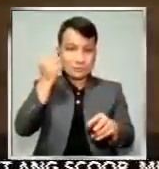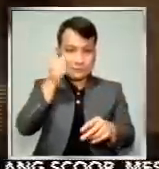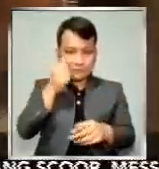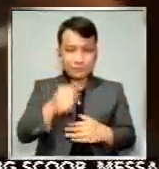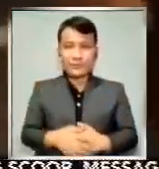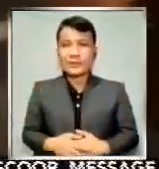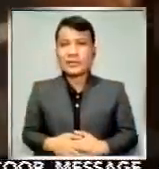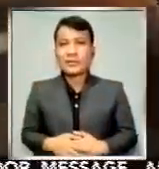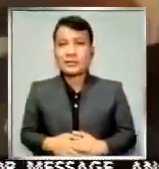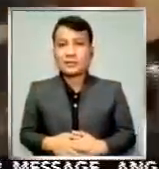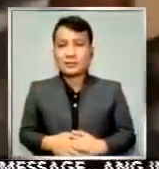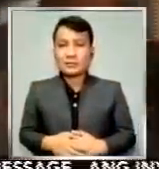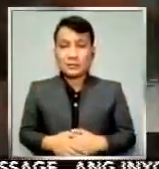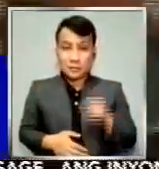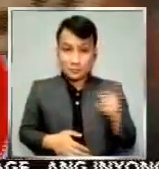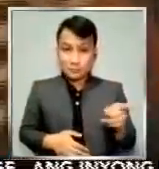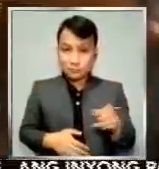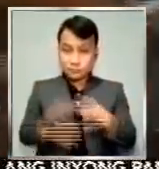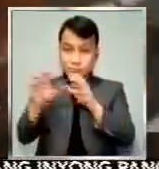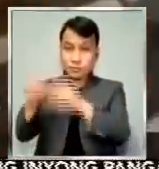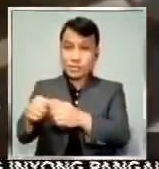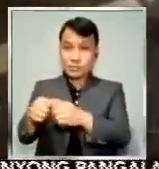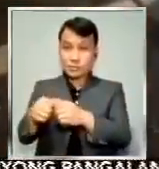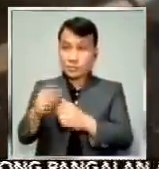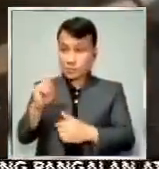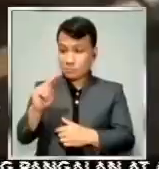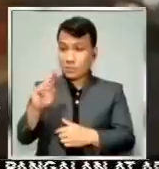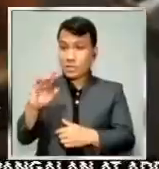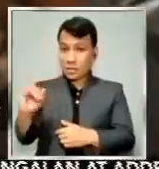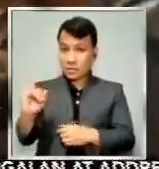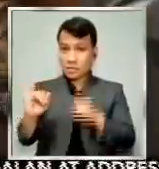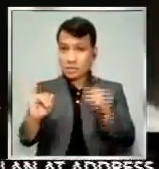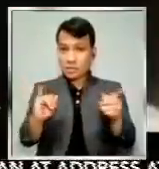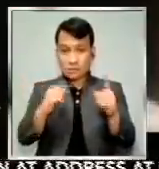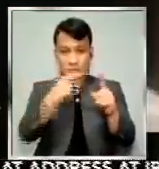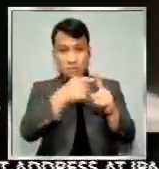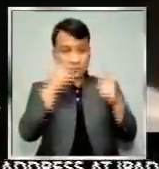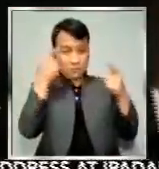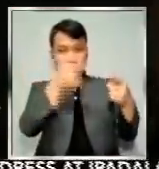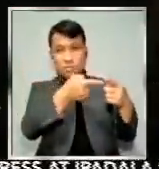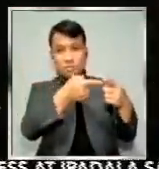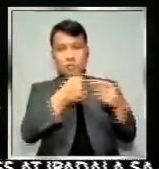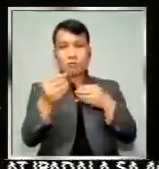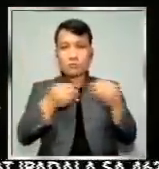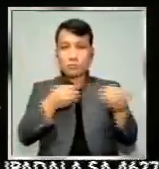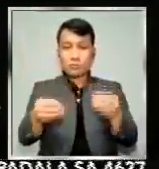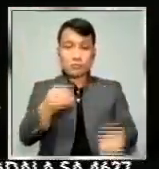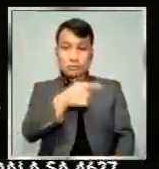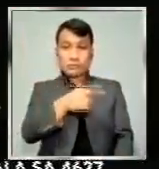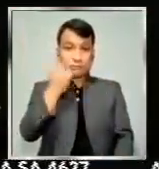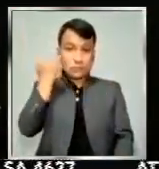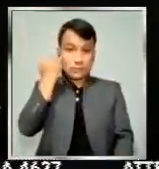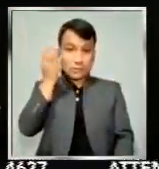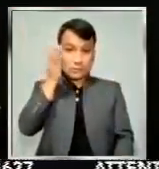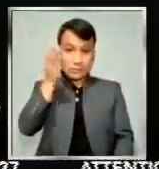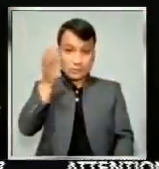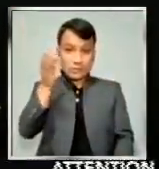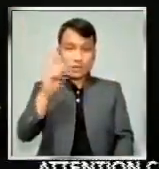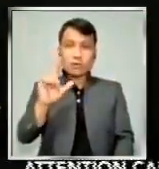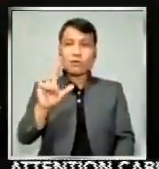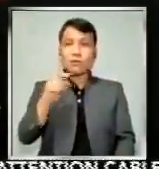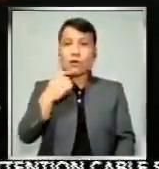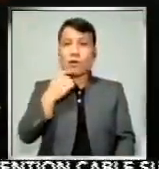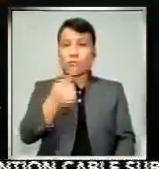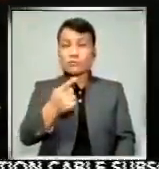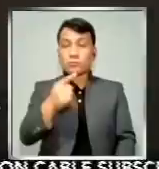Agad sinunggaba ng mga tauhan ng NBI-NCR ang target ng entrapment operation na si John Carl Michael Walhati sa loob ng isang 5-star